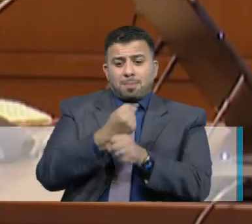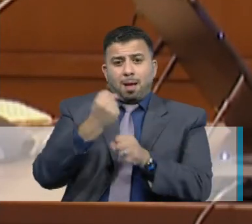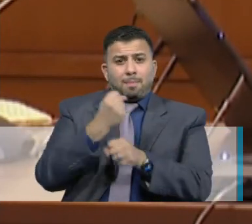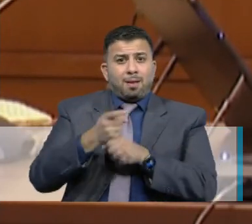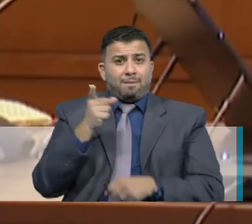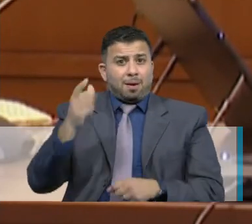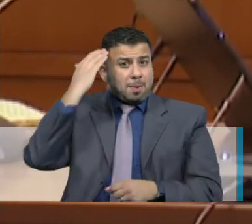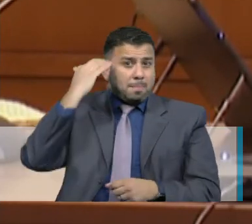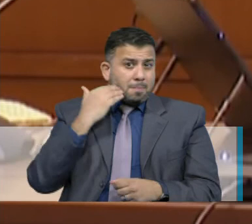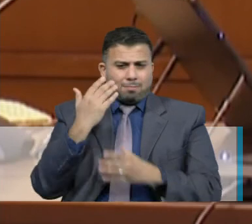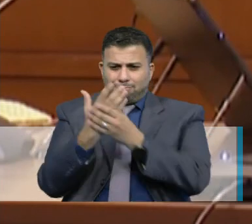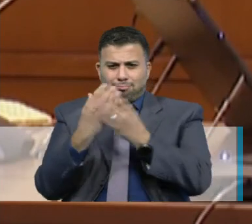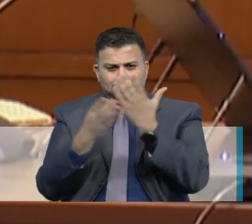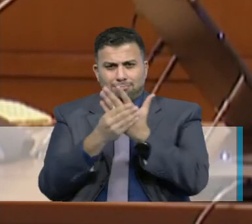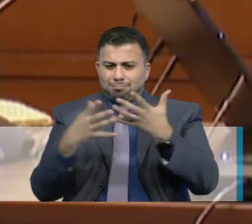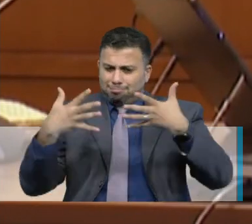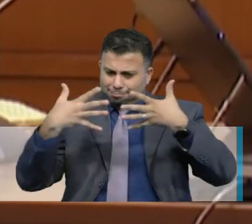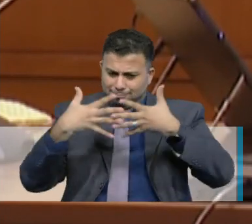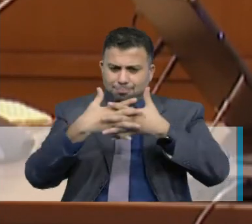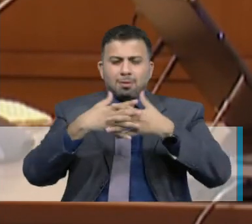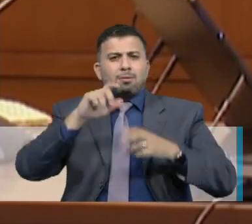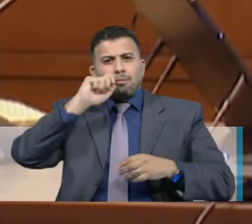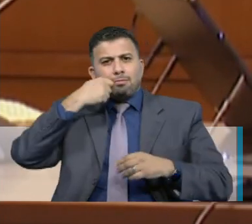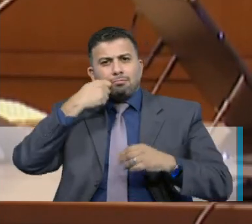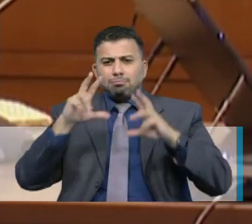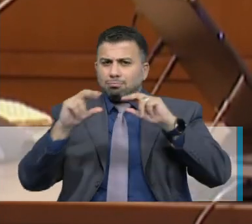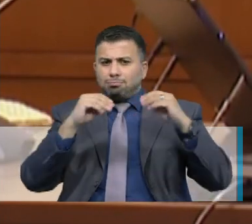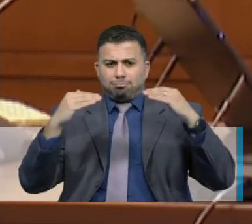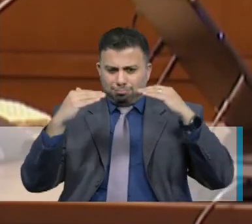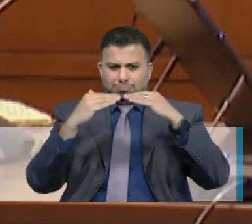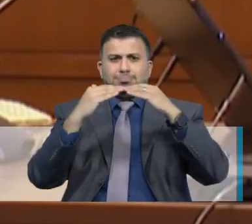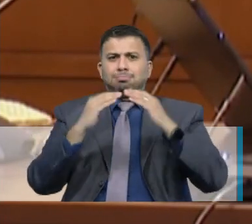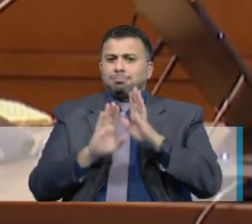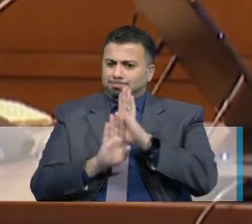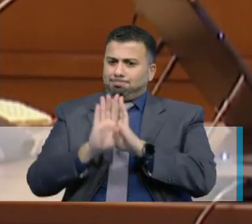تعمل فيه المرأة يدا بيد مع الرجل تحقيقا لمصلحة الوطن والمواطن.